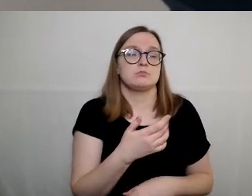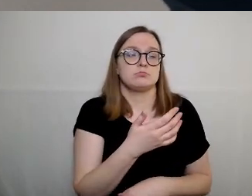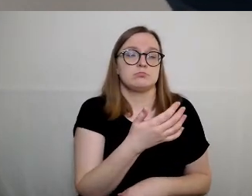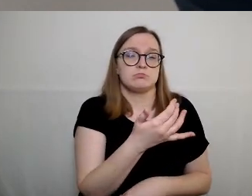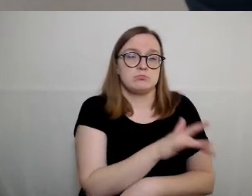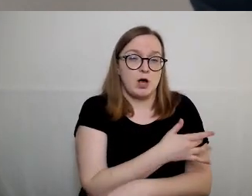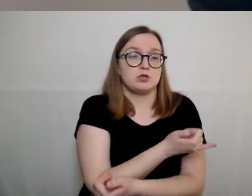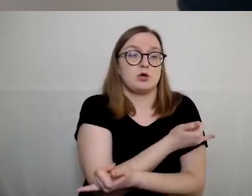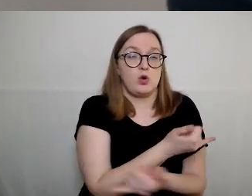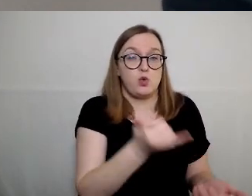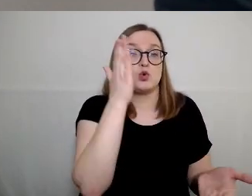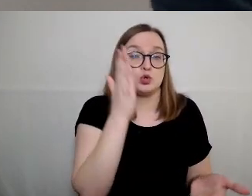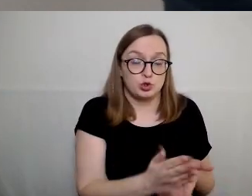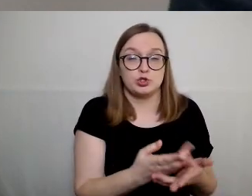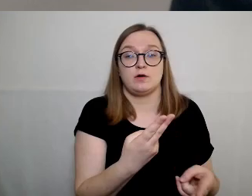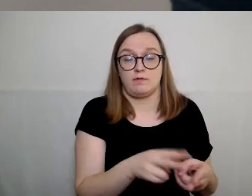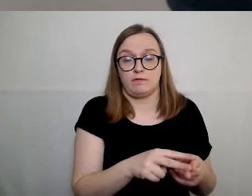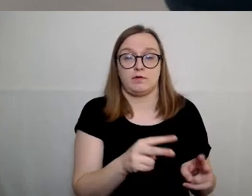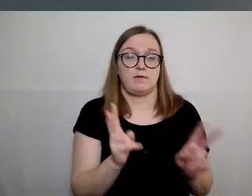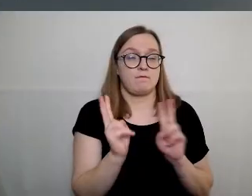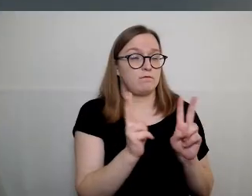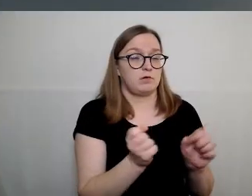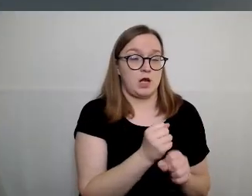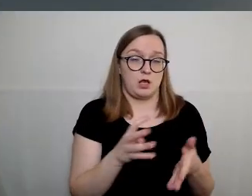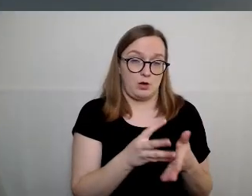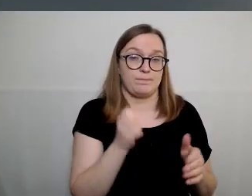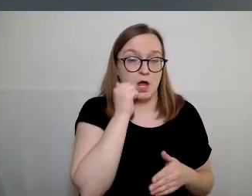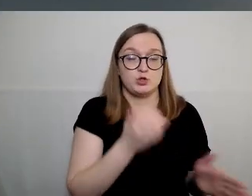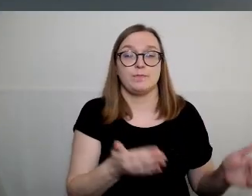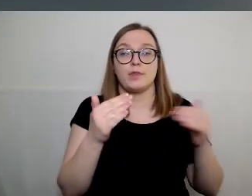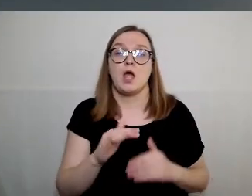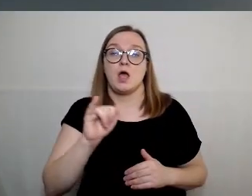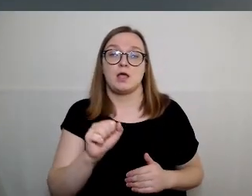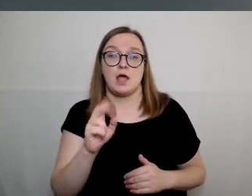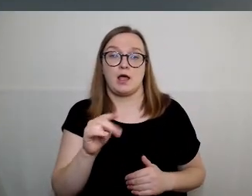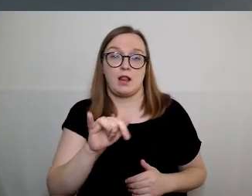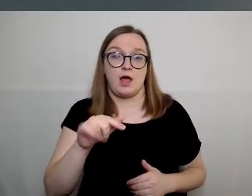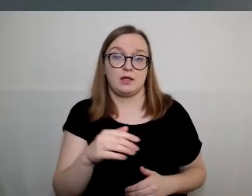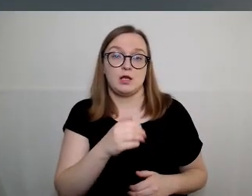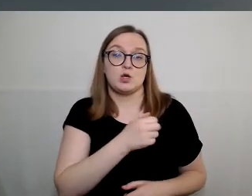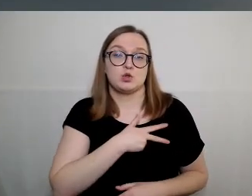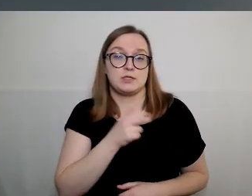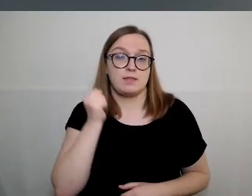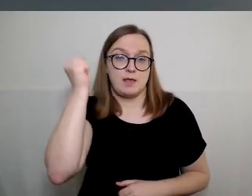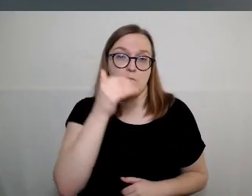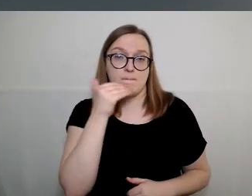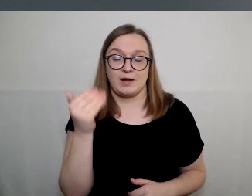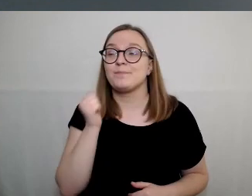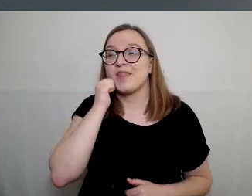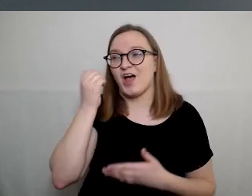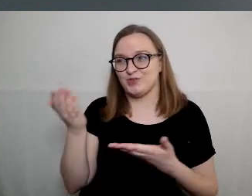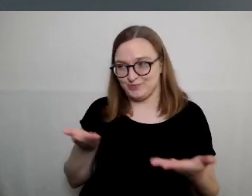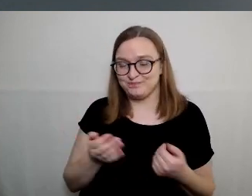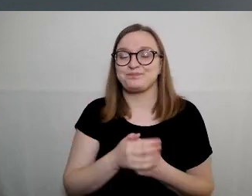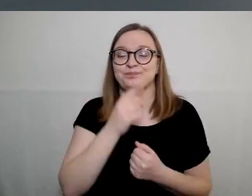turi išlipti, nu, aukštumoje. Ačiū. Dėkuoju, Raminta Jakelaitinė, Socialdemokratų partija. Ačiū žodį. Aš manau, kad,